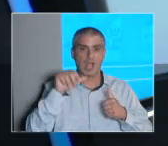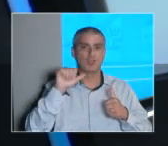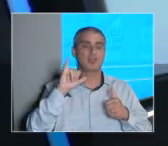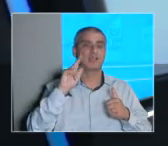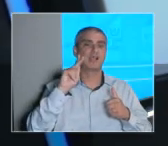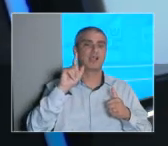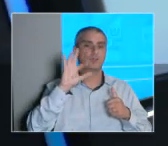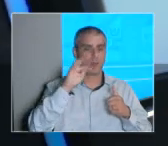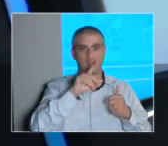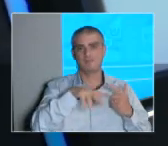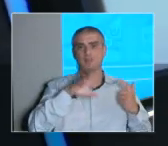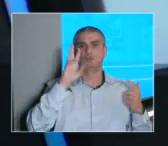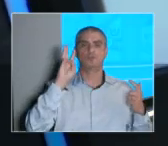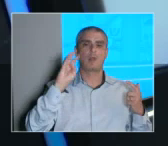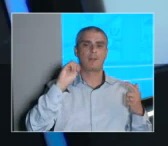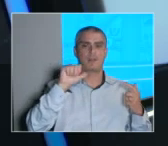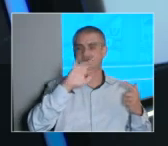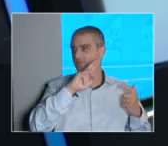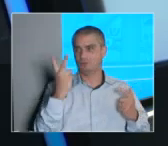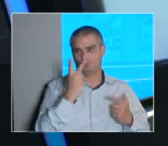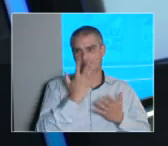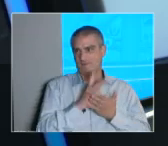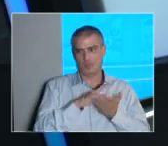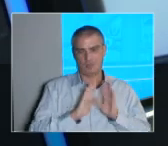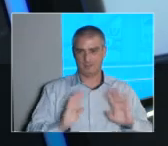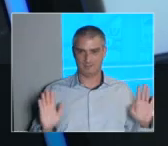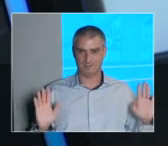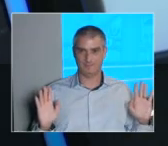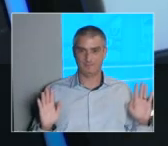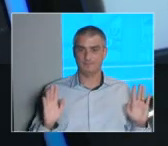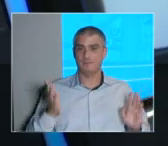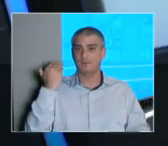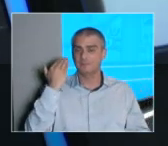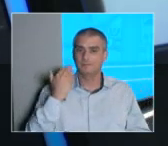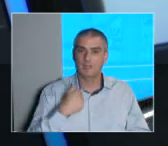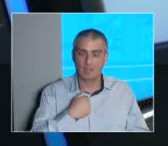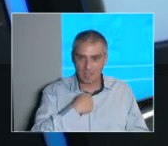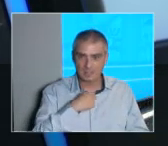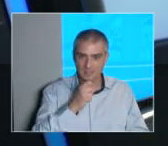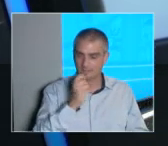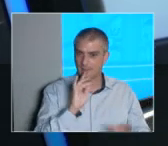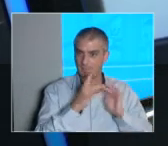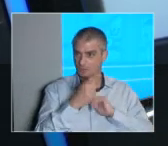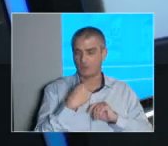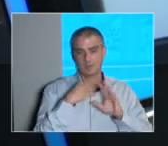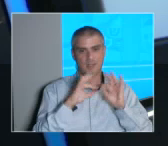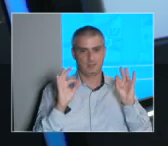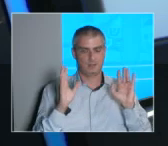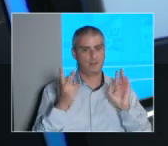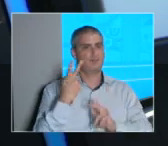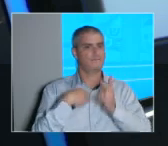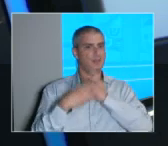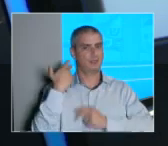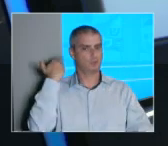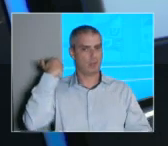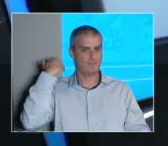ז"ל, ושמואל מאיר ז"ל. 2 כבר לא נמצאים פה. כבר מזמן. טוב, אני דווקא, בניגוד לשאלה שלו, אני אתחיל מהרבה ואני אחזור על